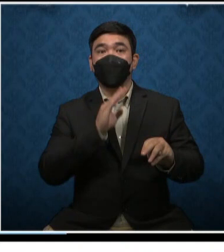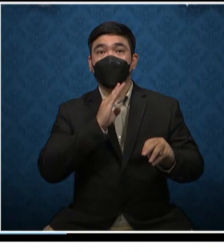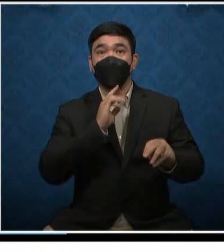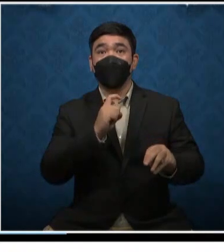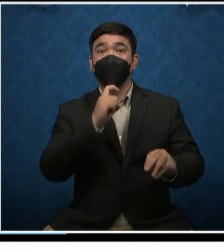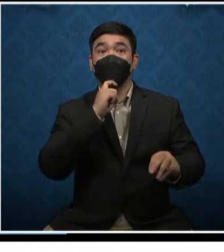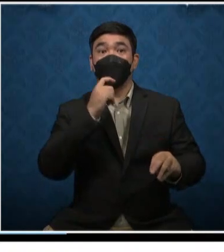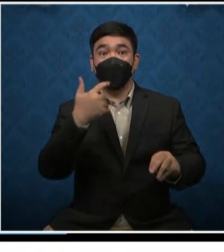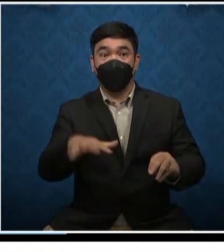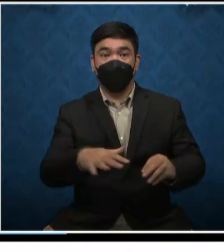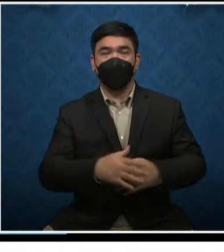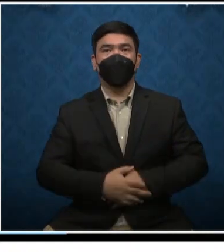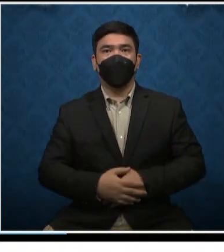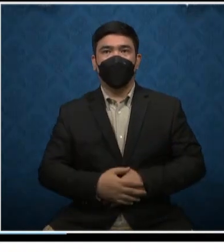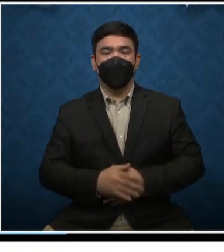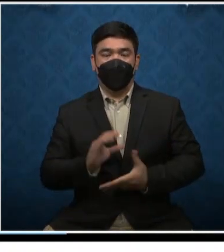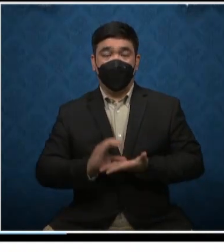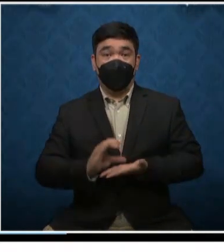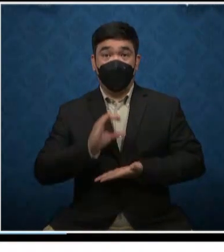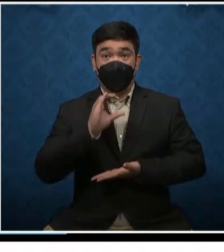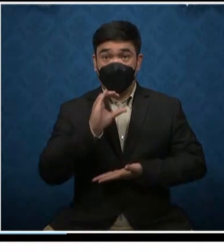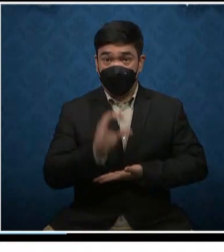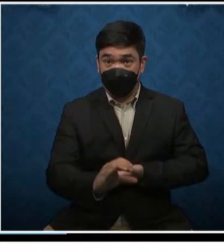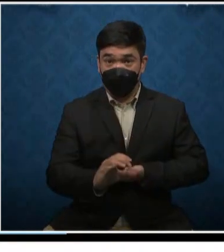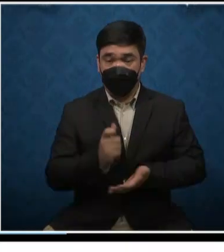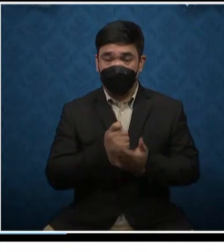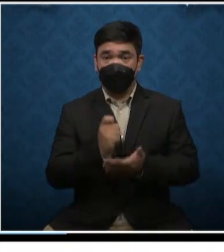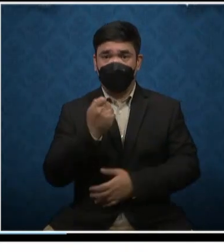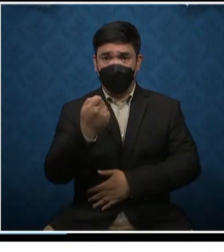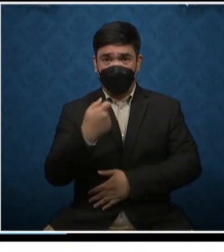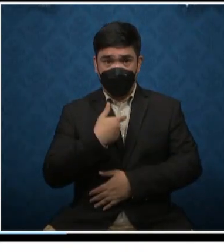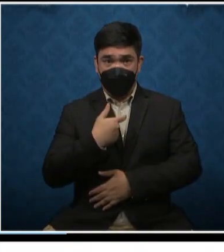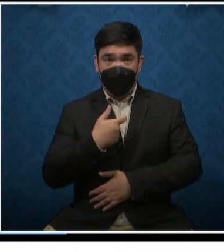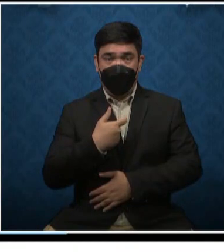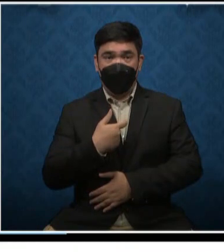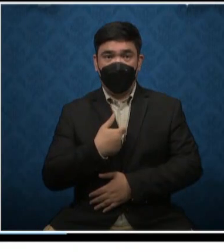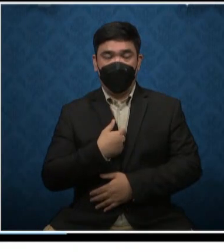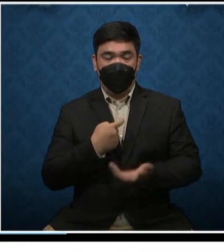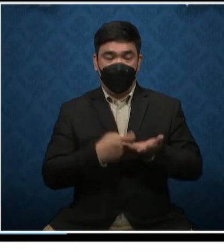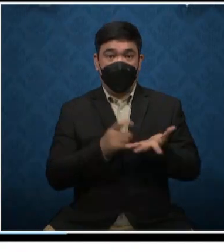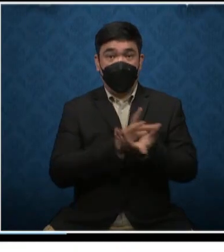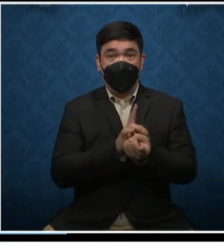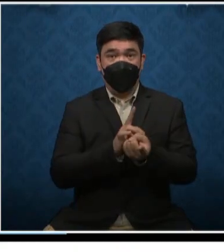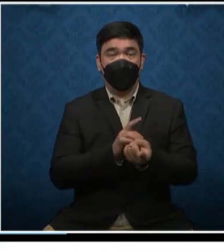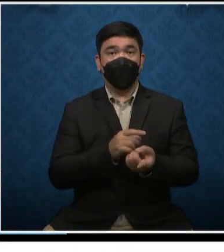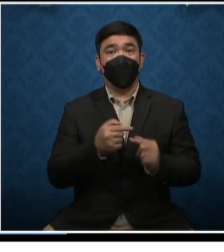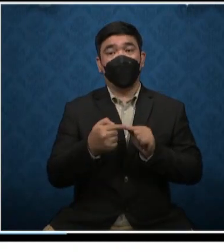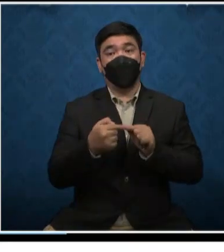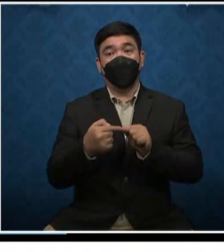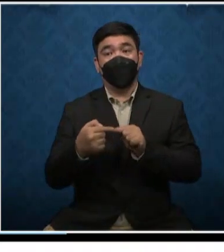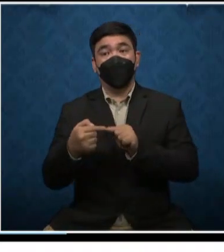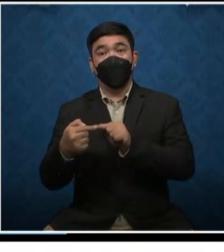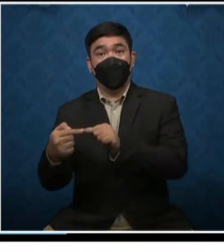แล้วส่งเงินสมทบเพื่อคงสถานะความเป็นผู้ประกันตนต่อไปอย่